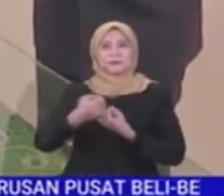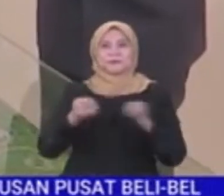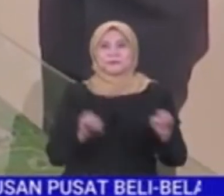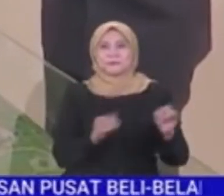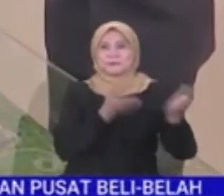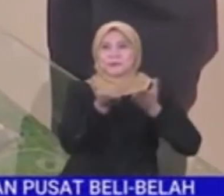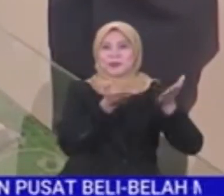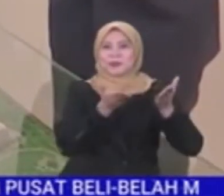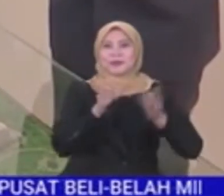perkhidmatan ATM